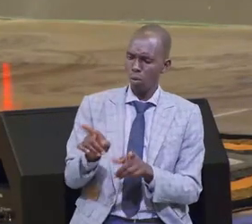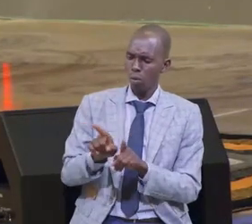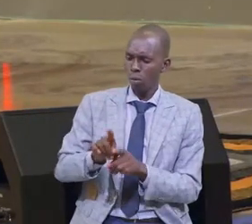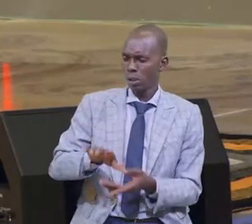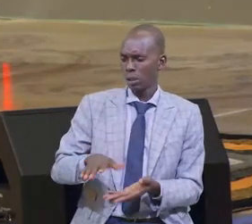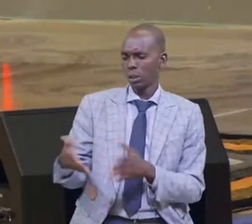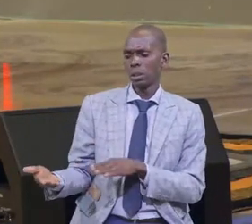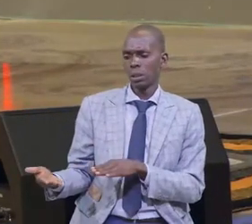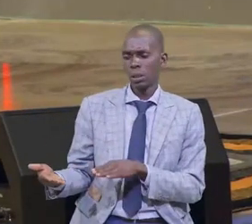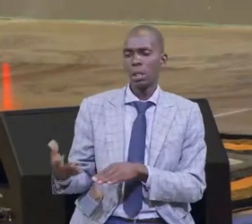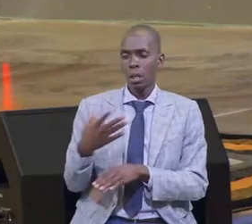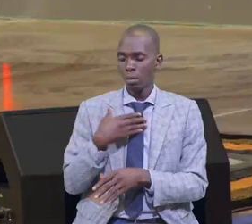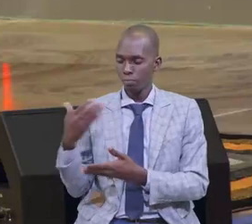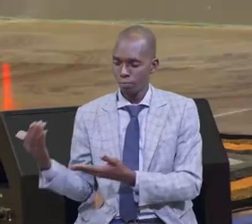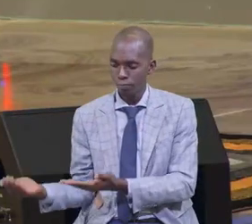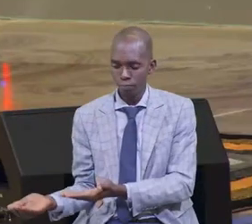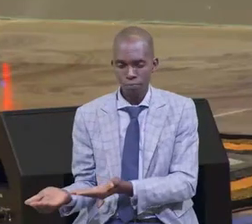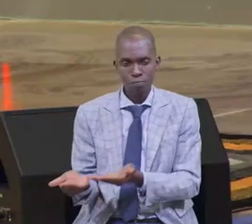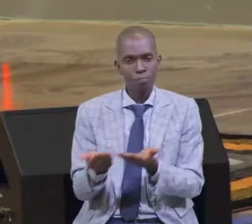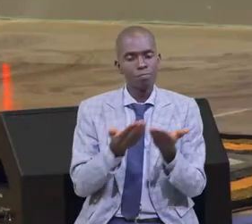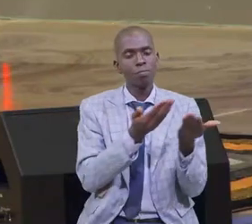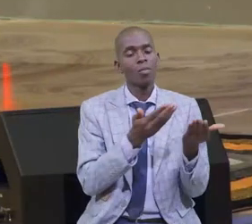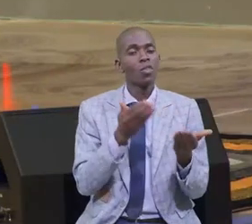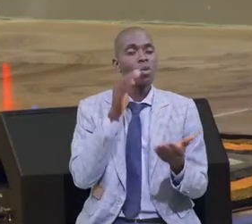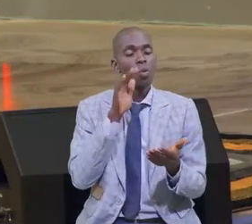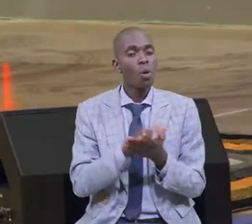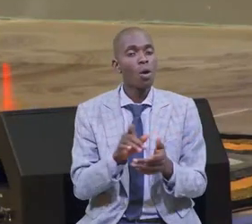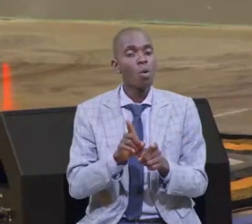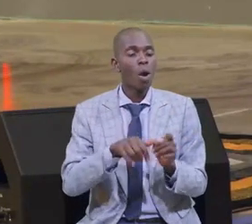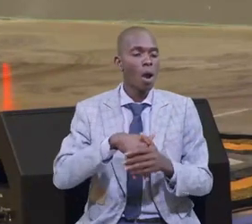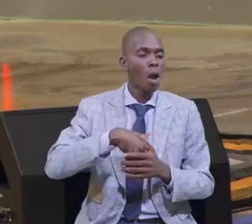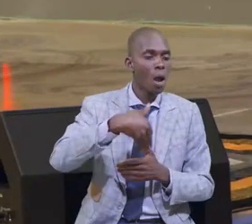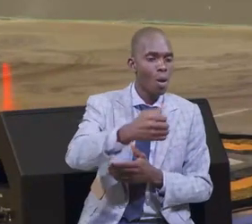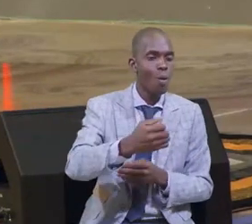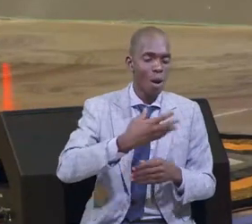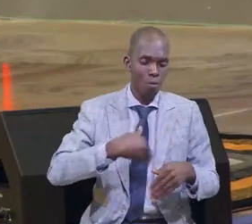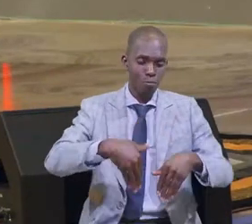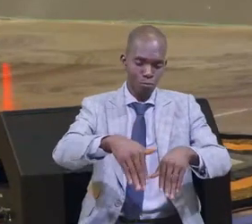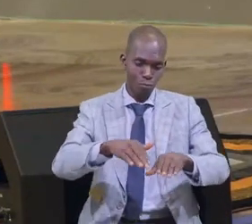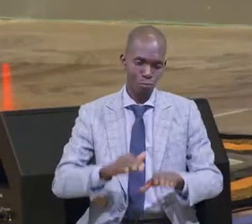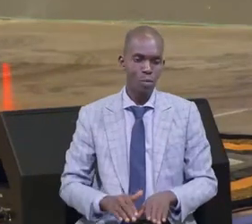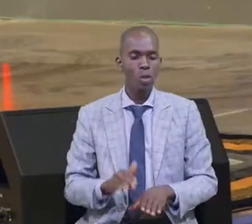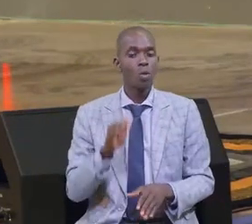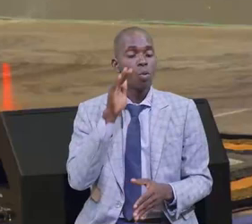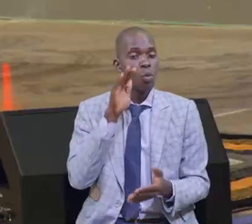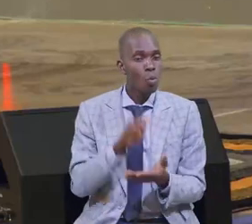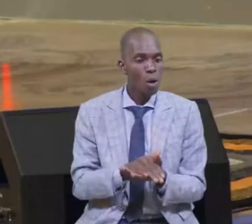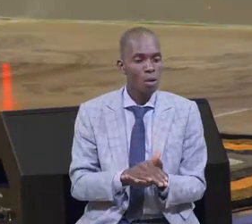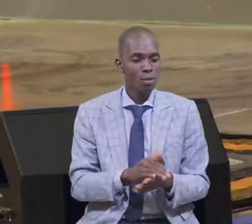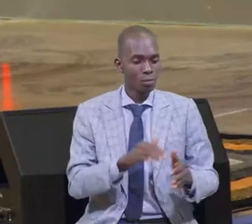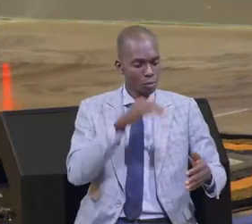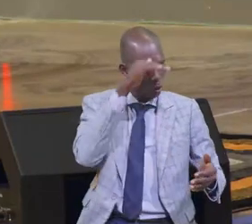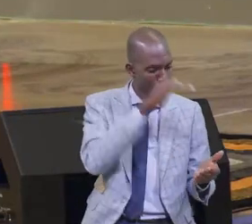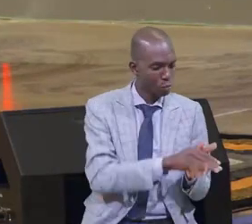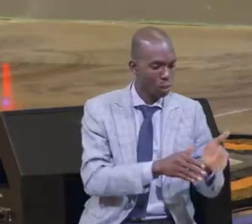morte. Ils l'emportèrent et l'ensevelirent auprès de son